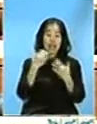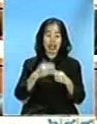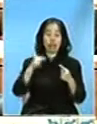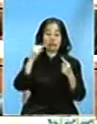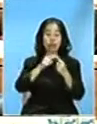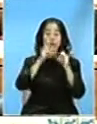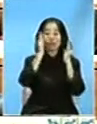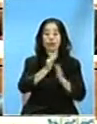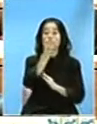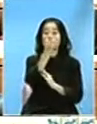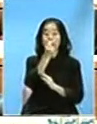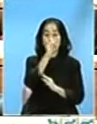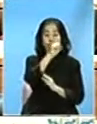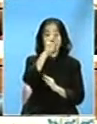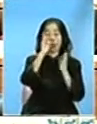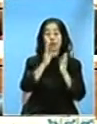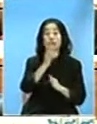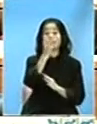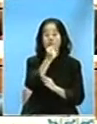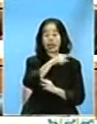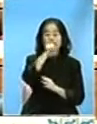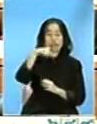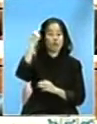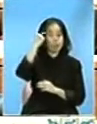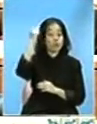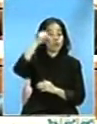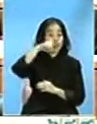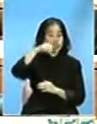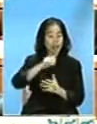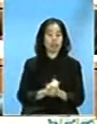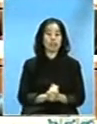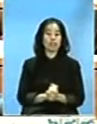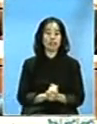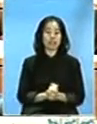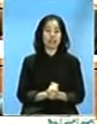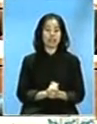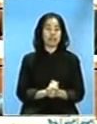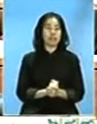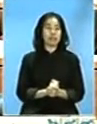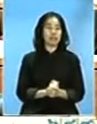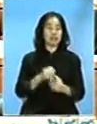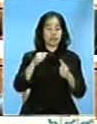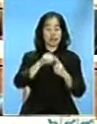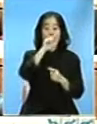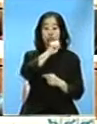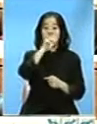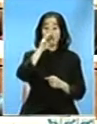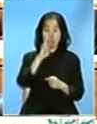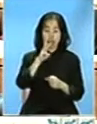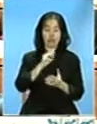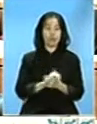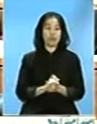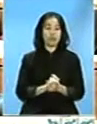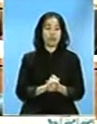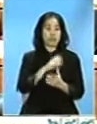ำนวนนั้นเป็นที่ทราบกันดีครับท่านประธานว่าสมาชิกสภาผู้แทนราษฎร